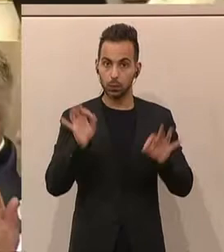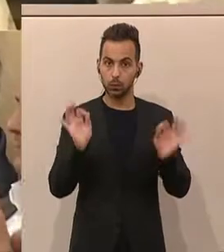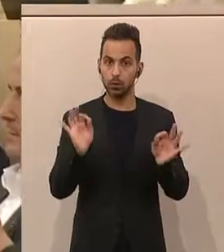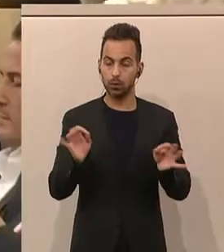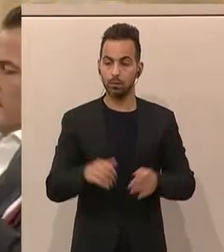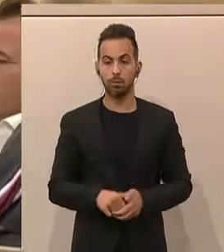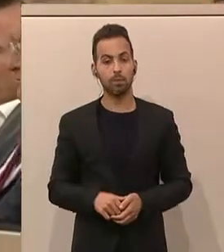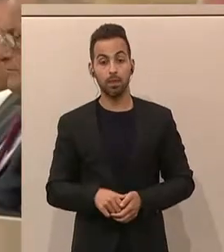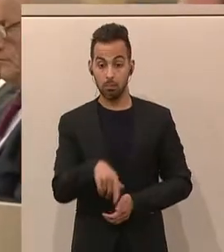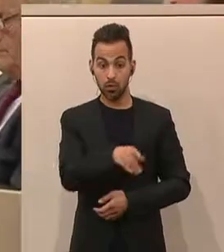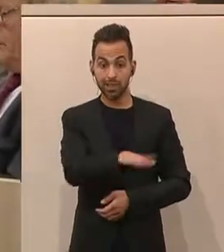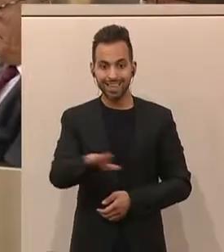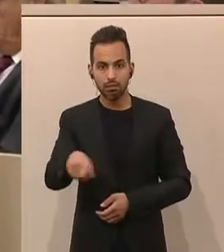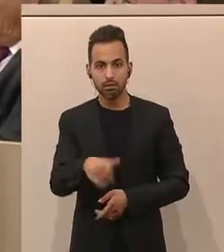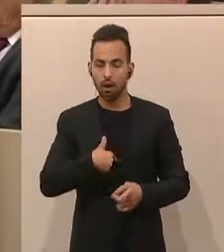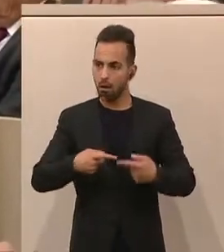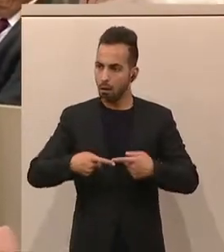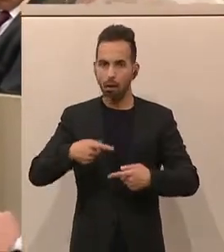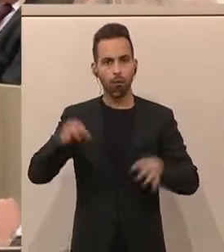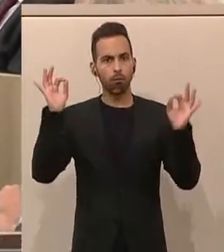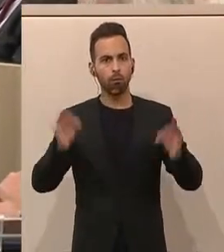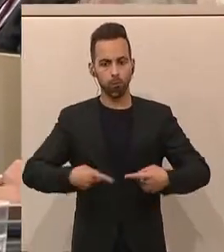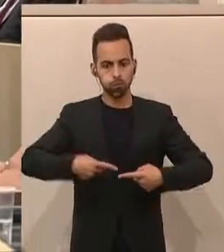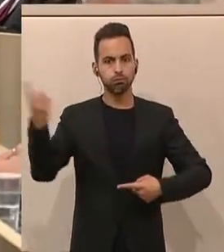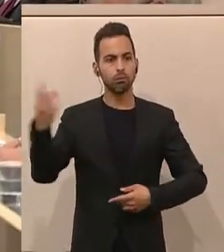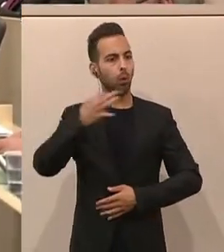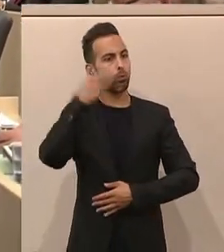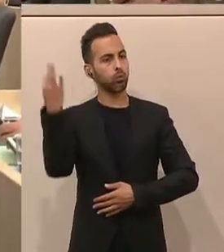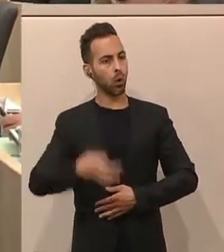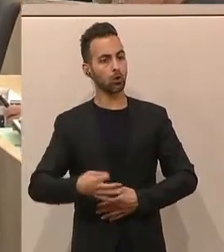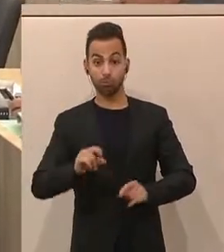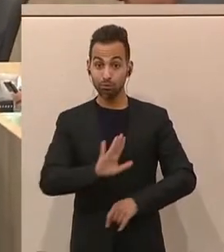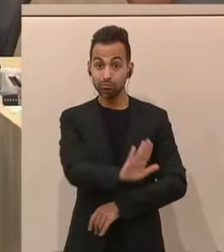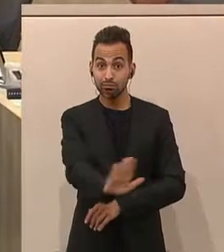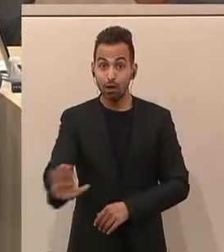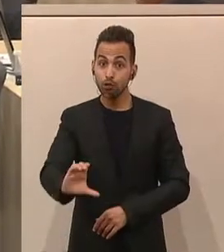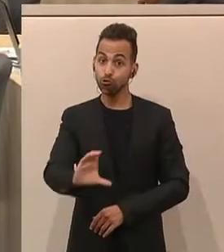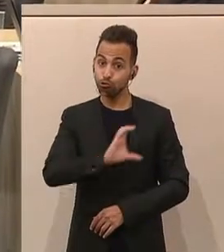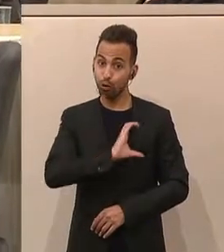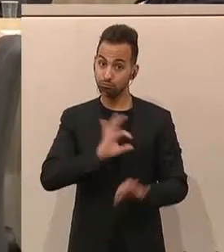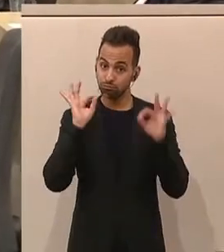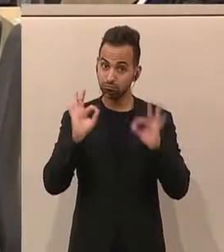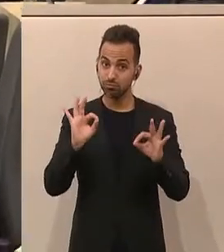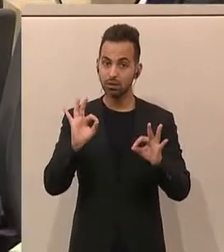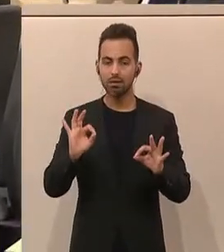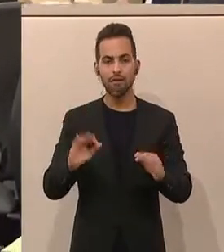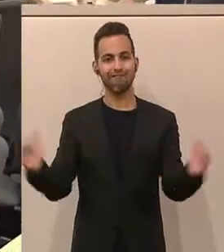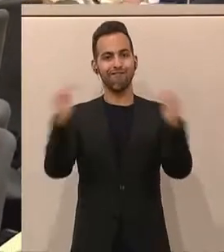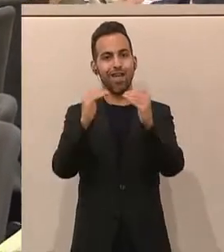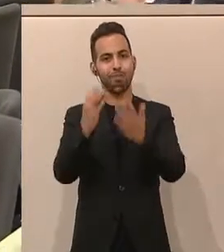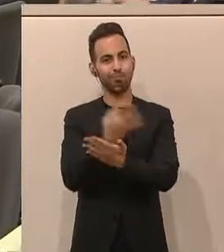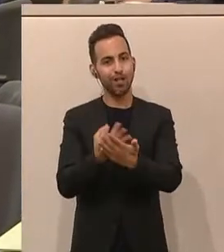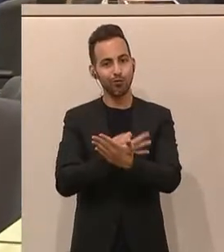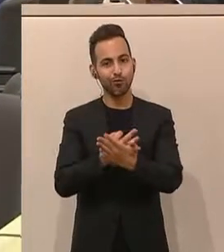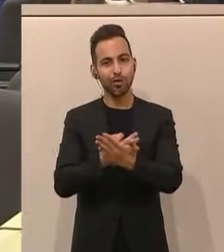Und das gibt diesen Kindern die Chance auf eine faire Bildung, auf echte Integration und Teilhabe